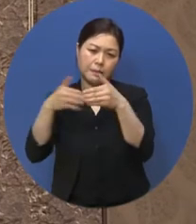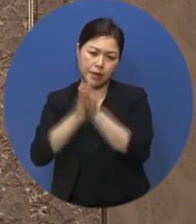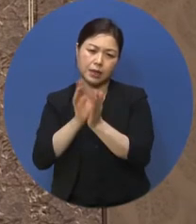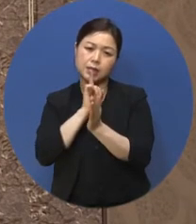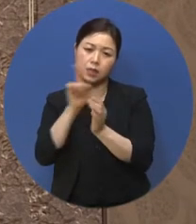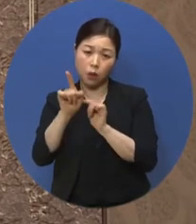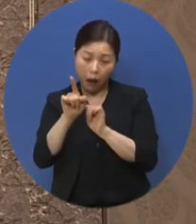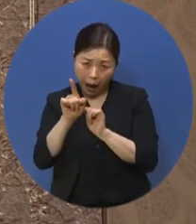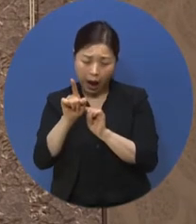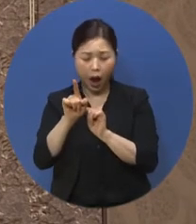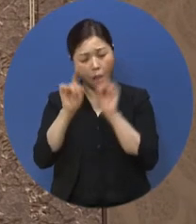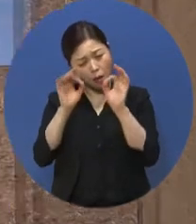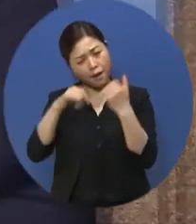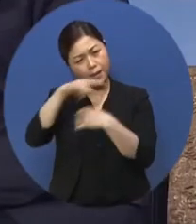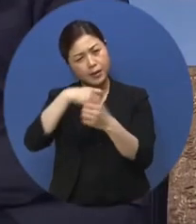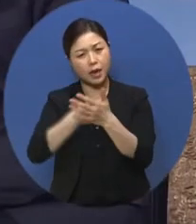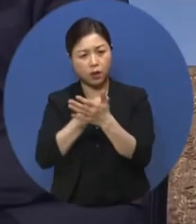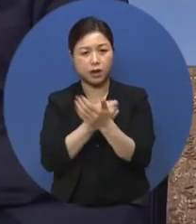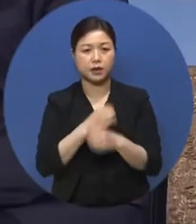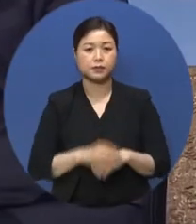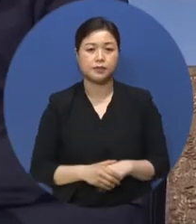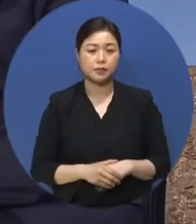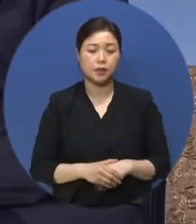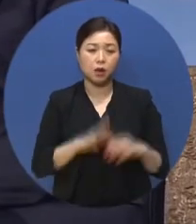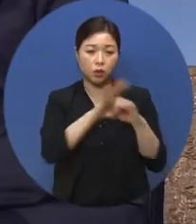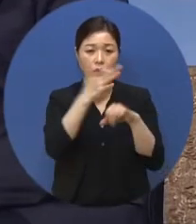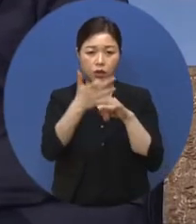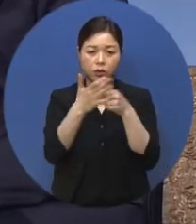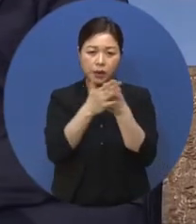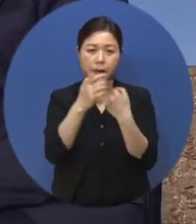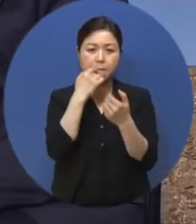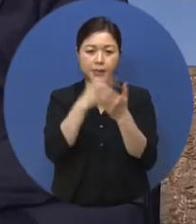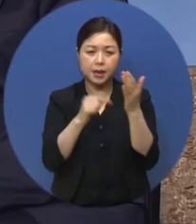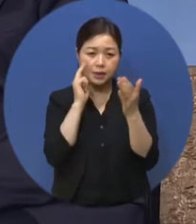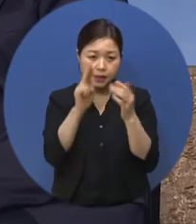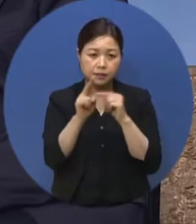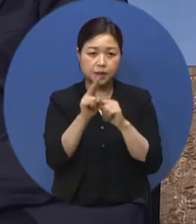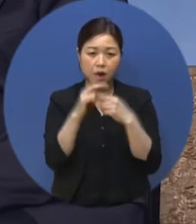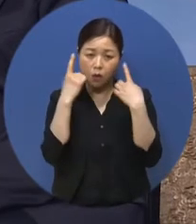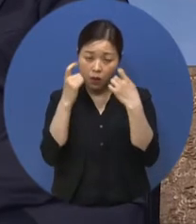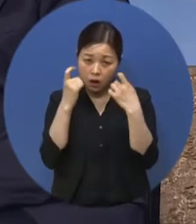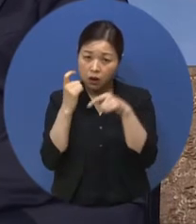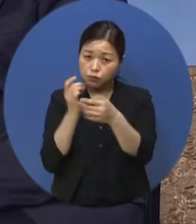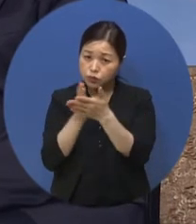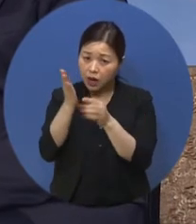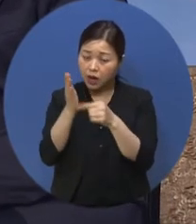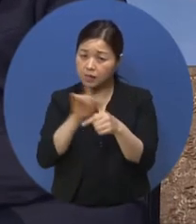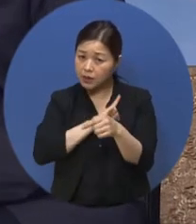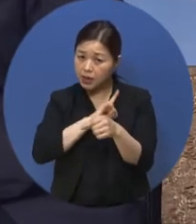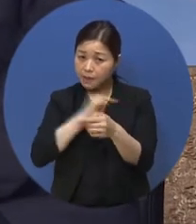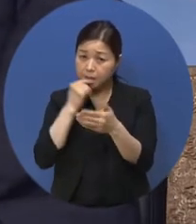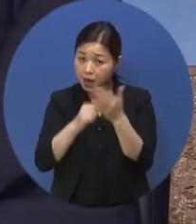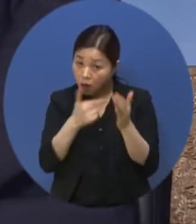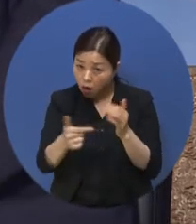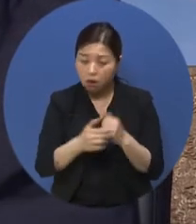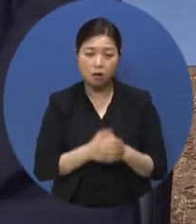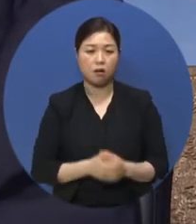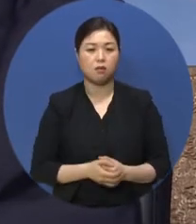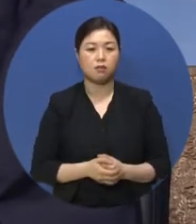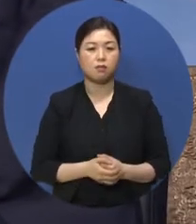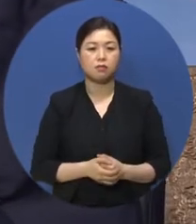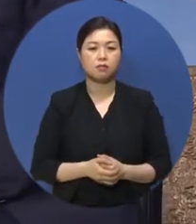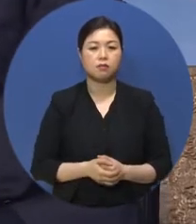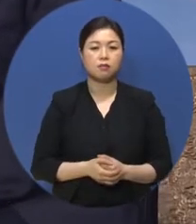안타까운 상황입니다, 지금. 그러면 코로나19로 타격을 입은 업종 중에서 관광업이 가장 크게 그렇죠. 타격을 입었나요? 예.